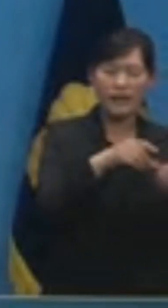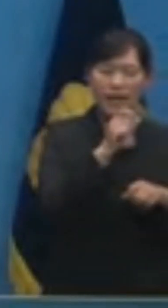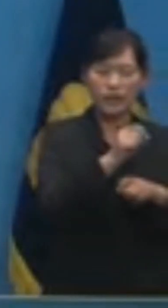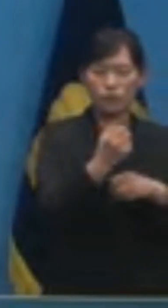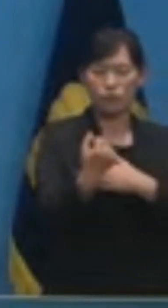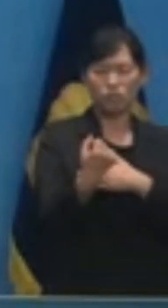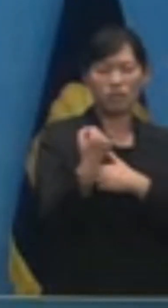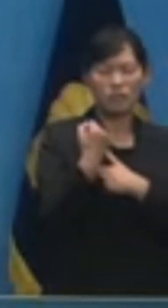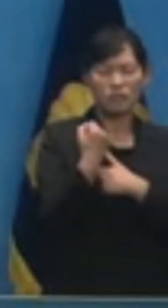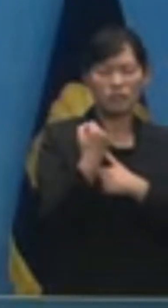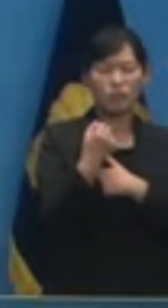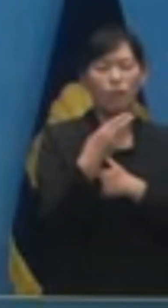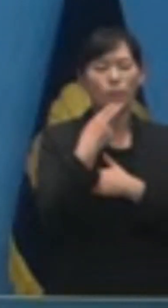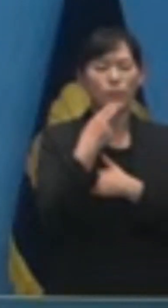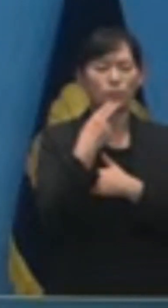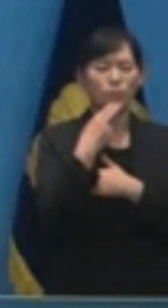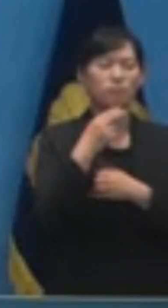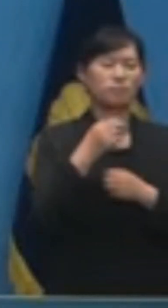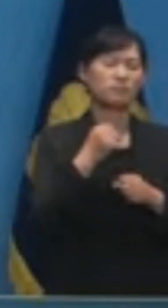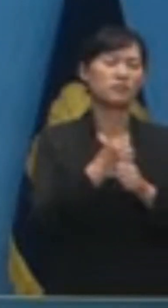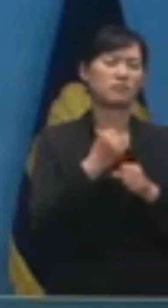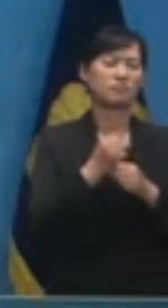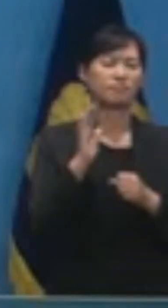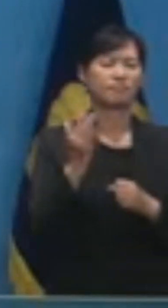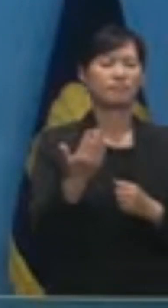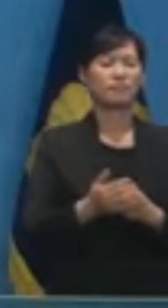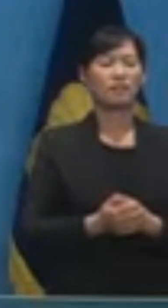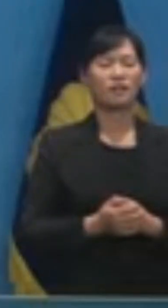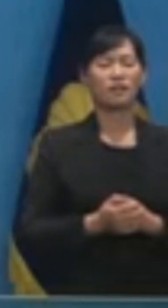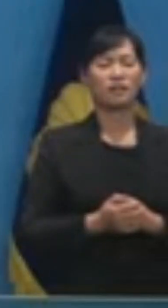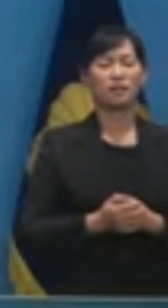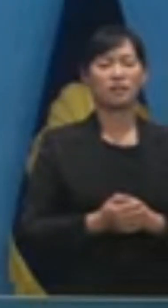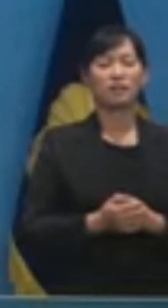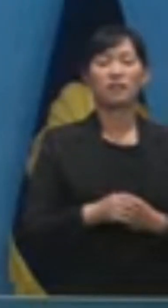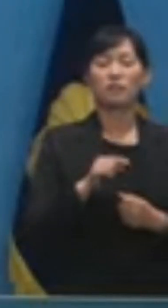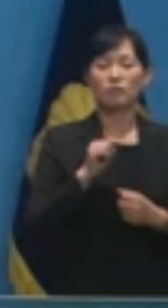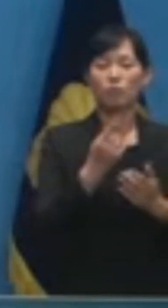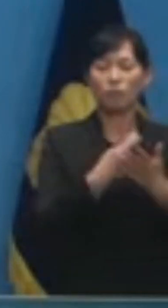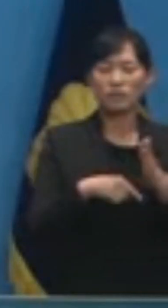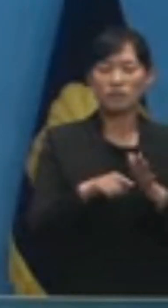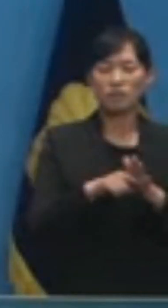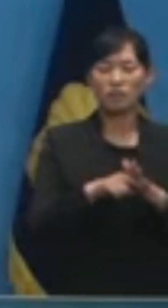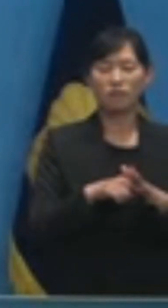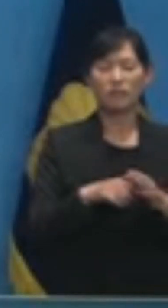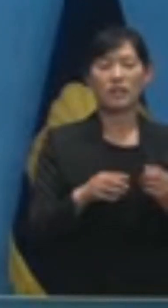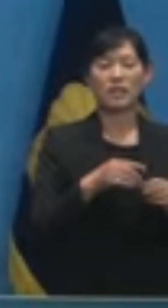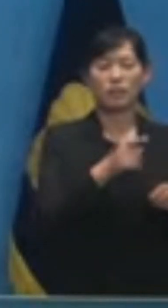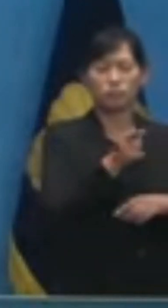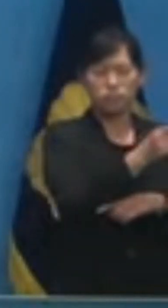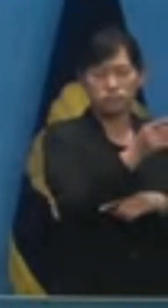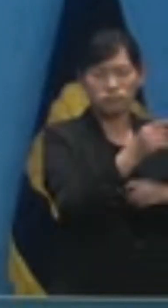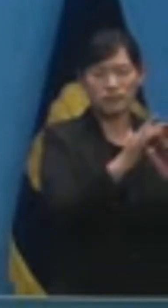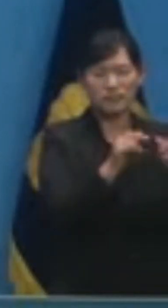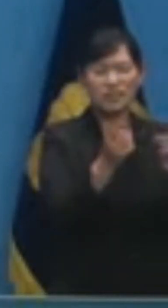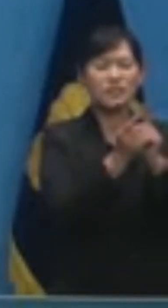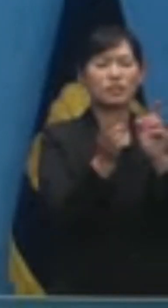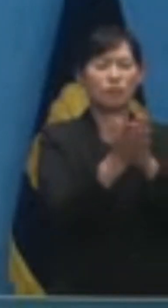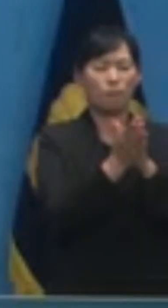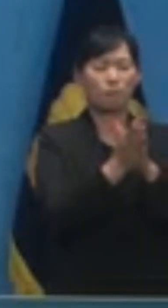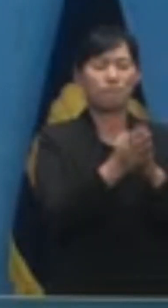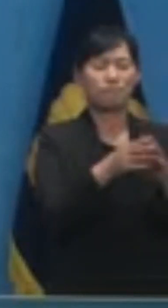행정력이 부재가 발생하고 있습니다. 이를 위해 소방지휘관이 직접 현장을 통제하기